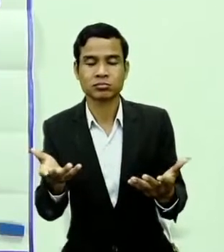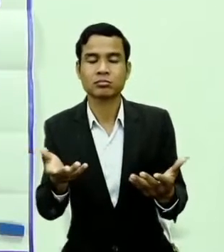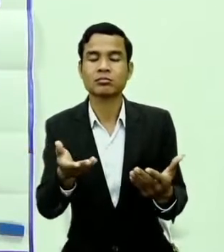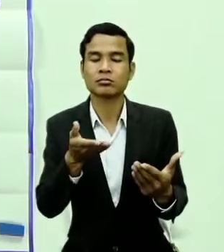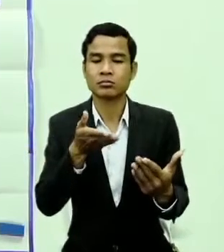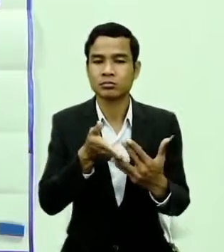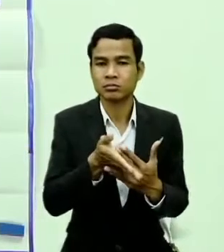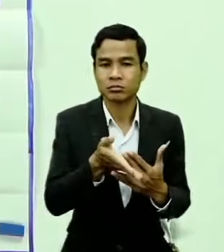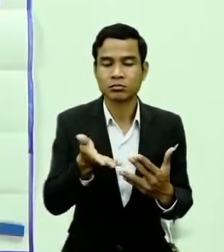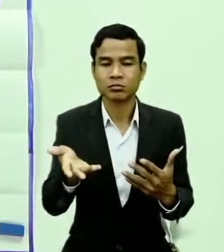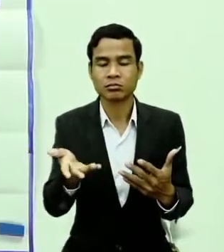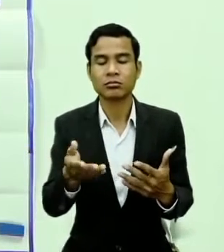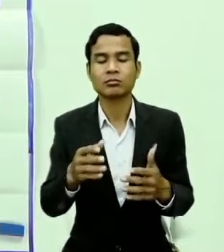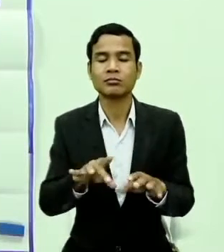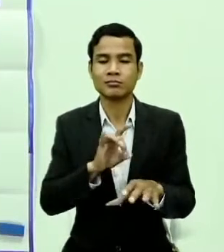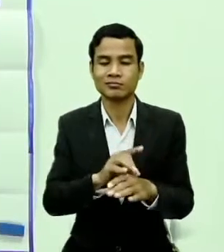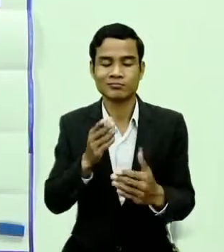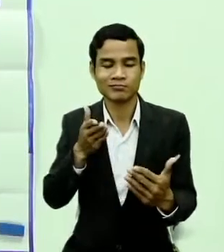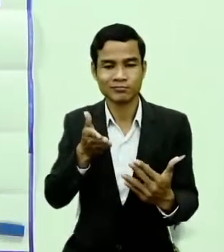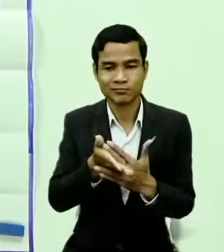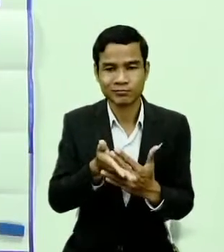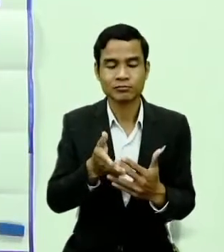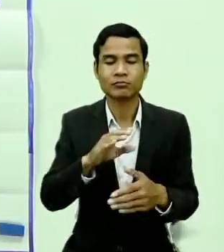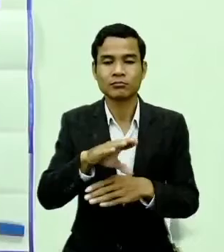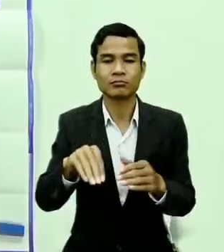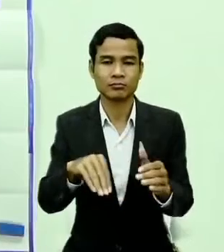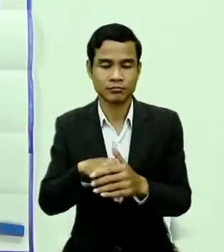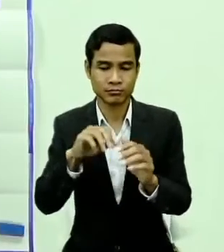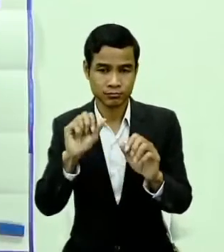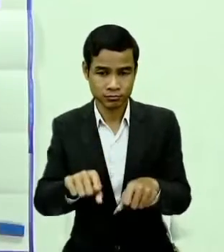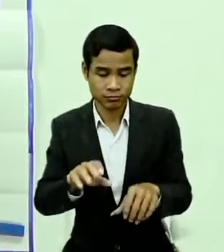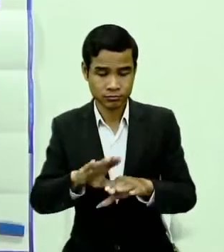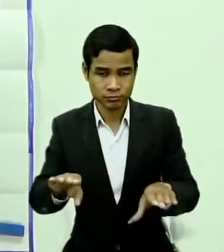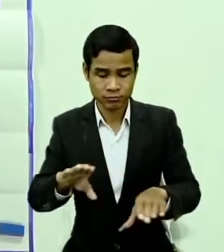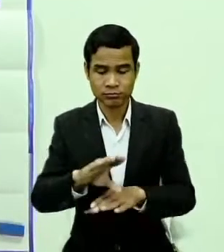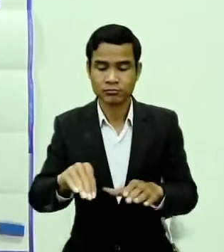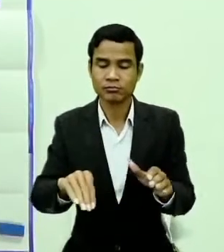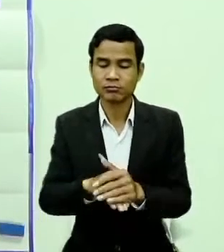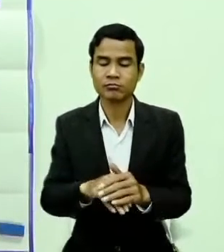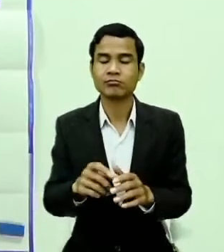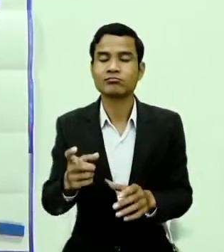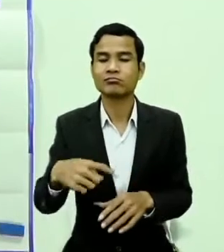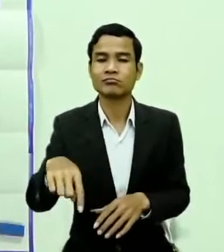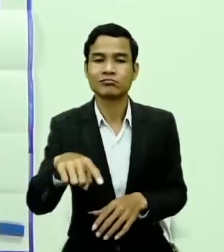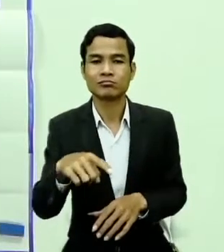chà chẳng đầm bay chùm nè nợ ô bà xạ tiền ọt nụ cứ con tiền ọt nê trấu